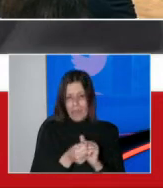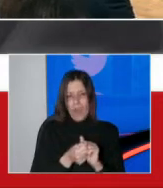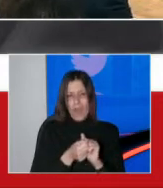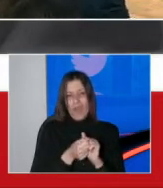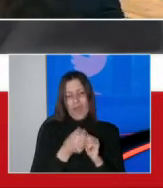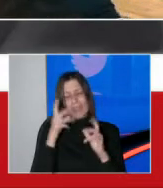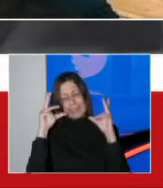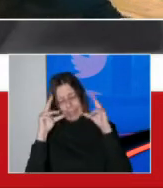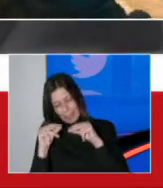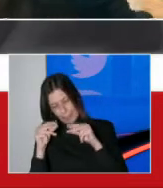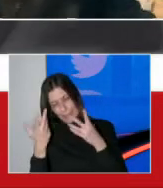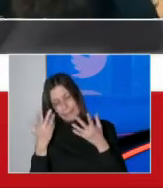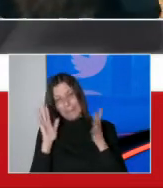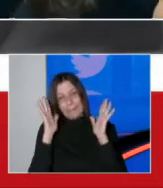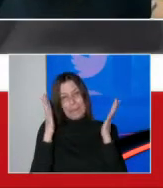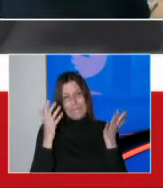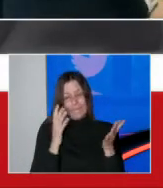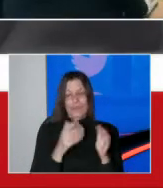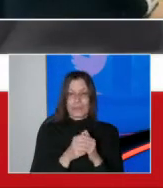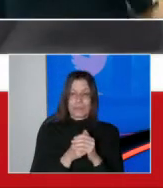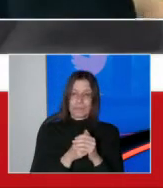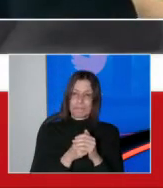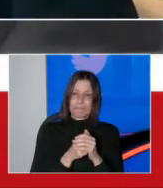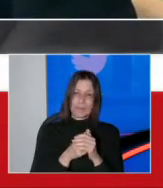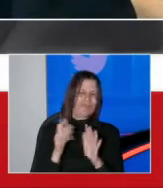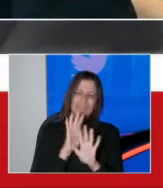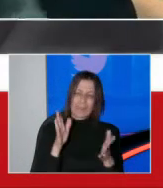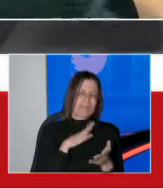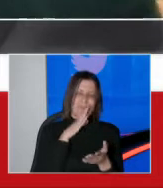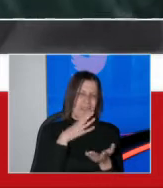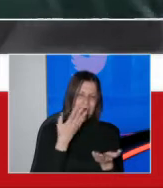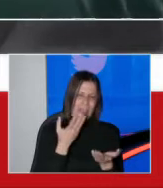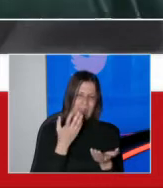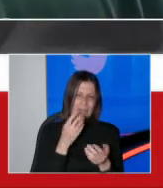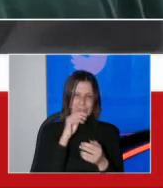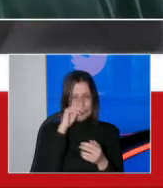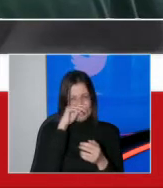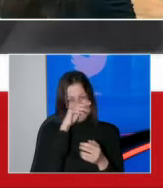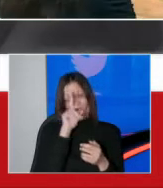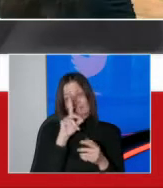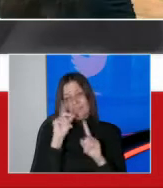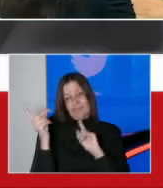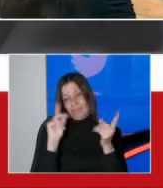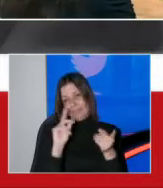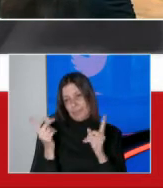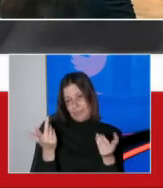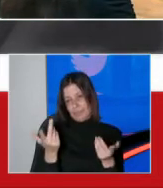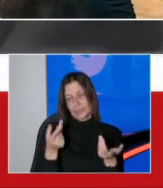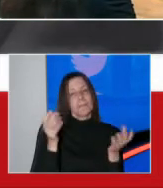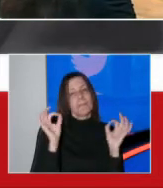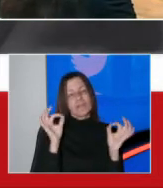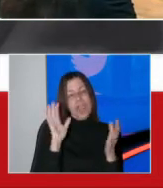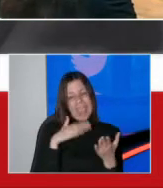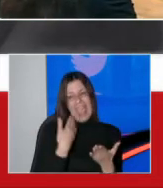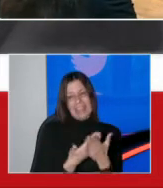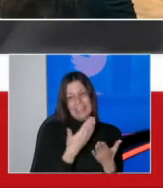או נרדמים, רחמנא ליצלן, אז אין שום בעיה מבחינתם. אבל הצדדים, ובעיקר